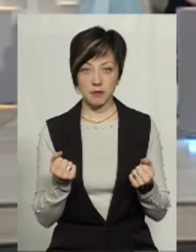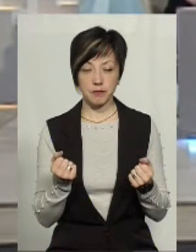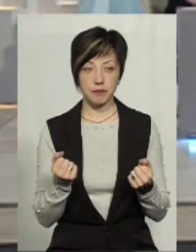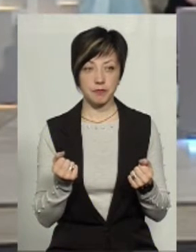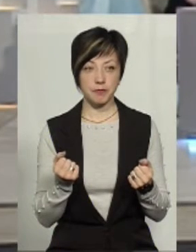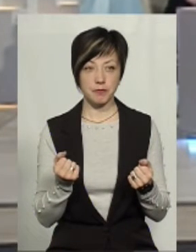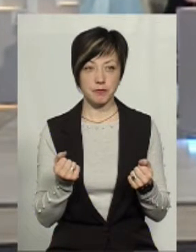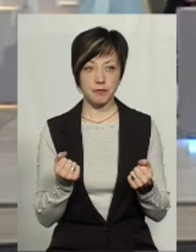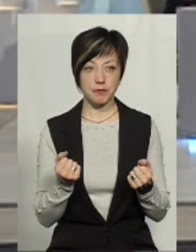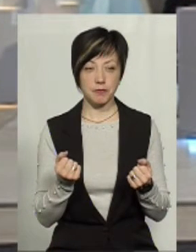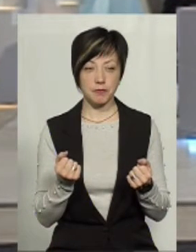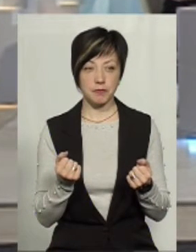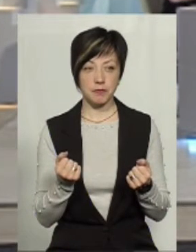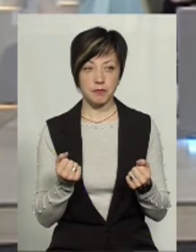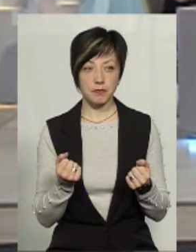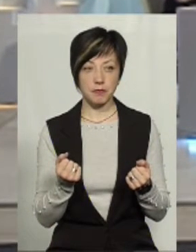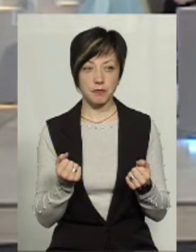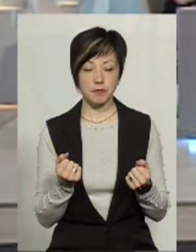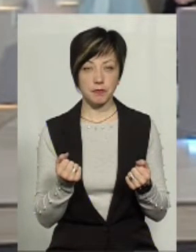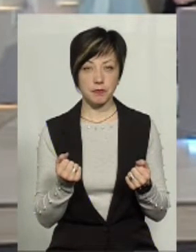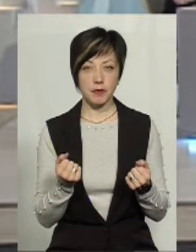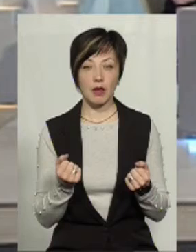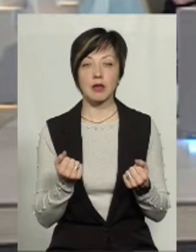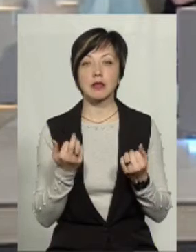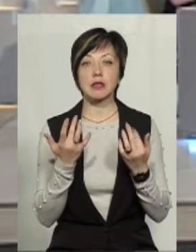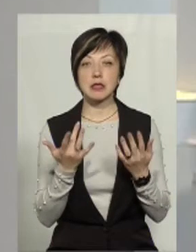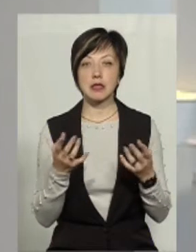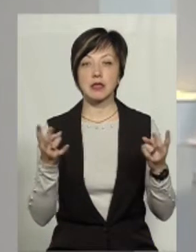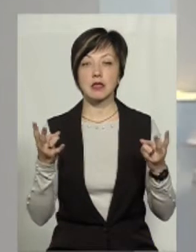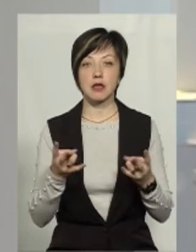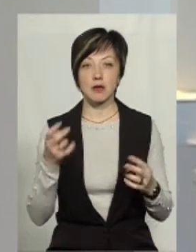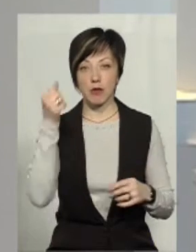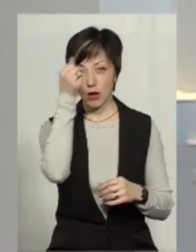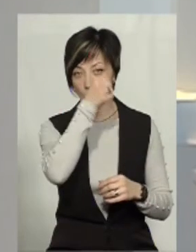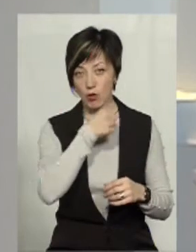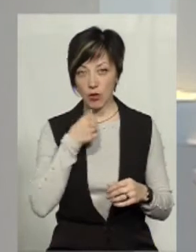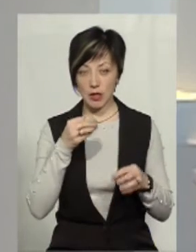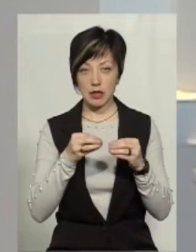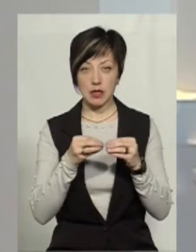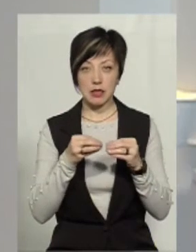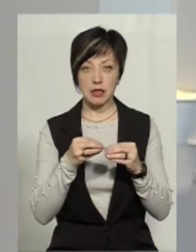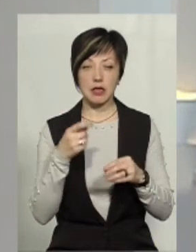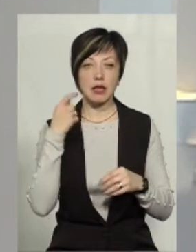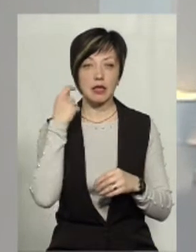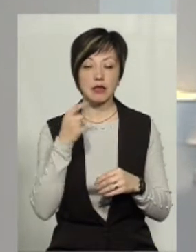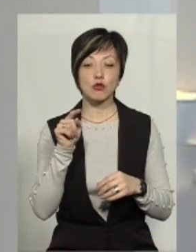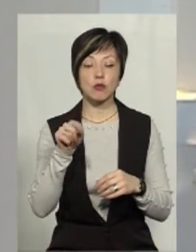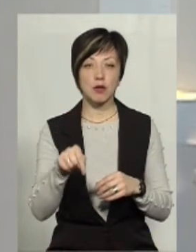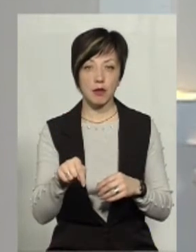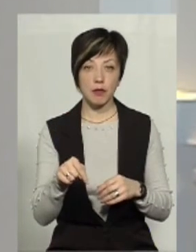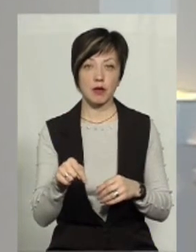виїжджали на дану пожежу і ліквідували її. Пані Людмило, скільки треба років, можливо, десятиліть, для того, що